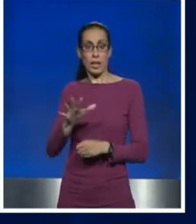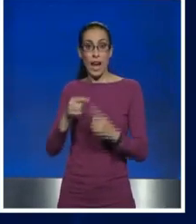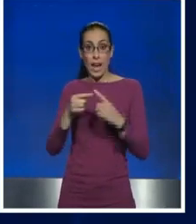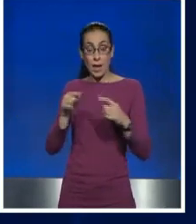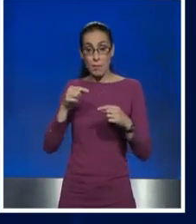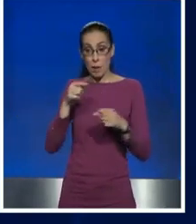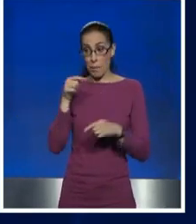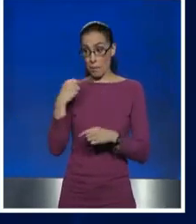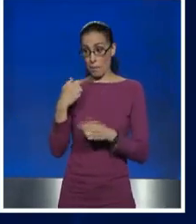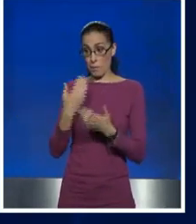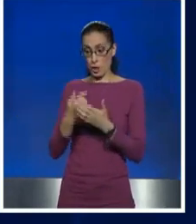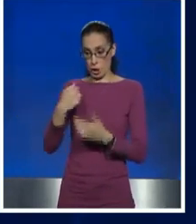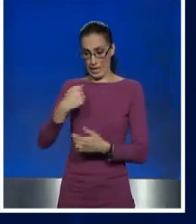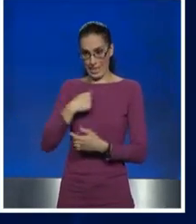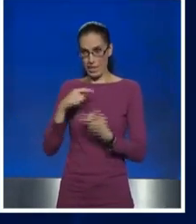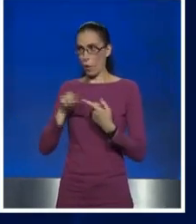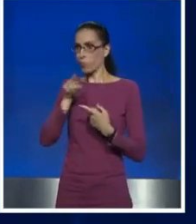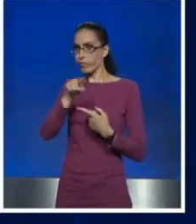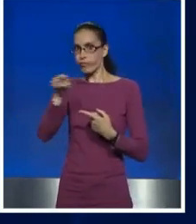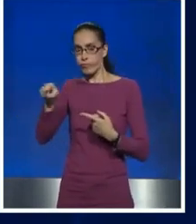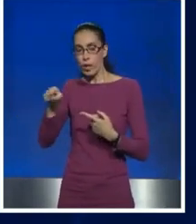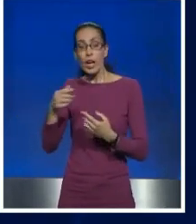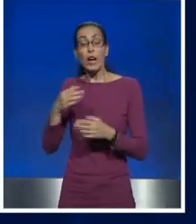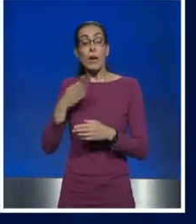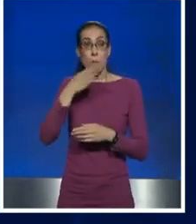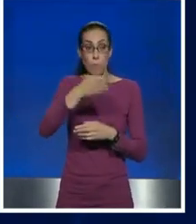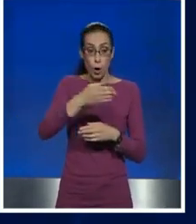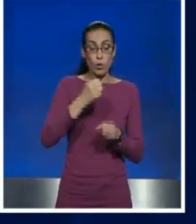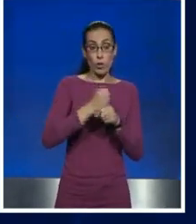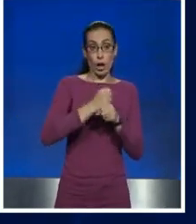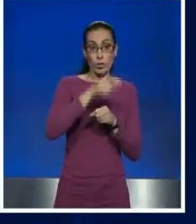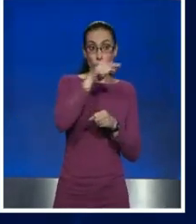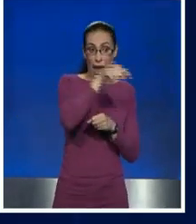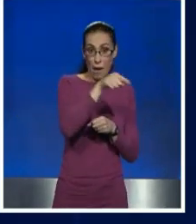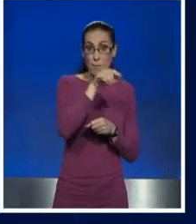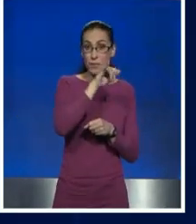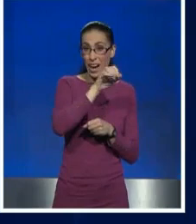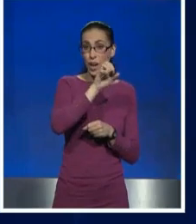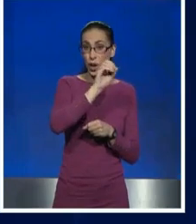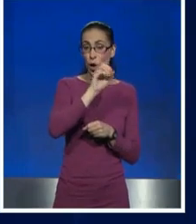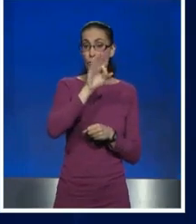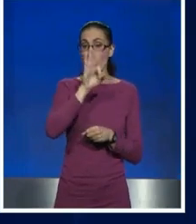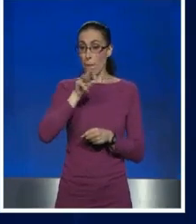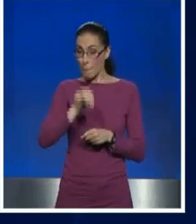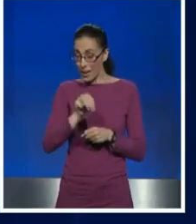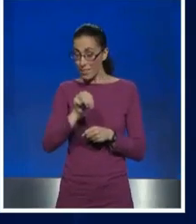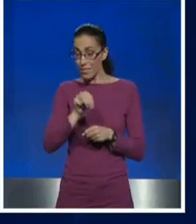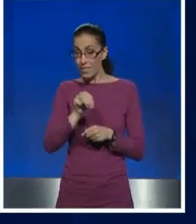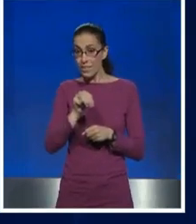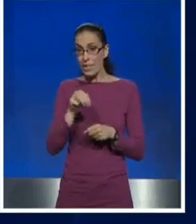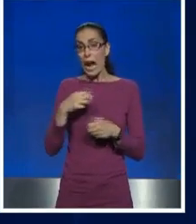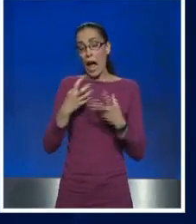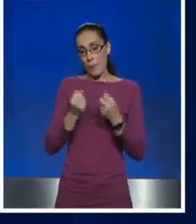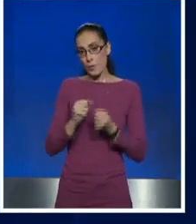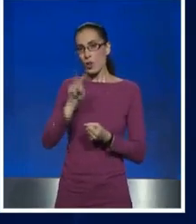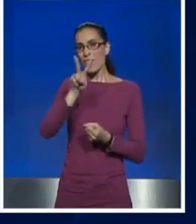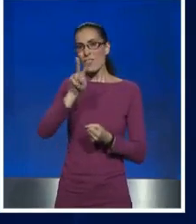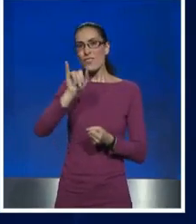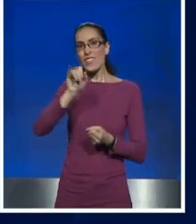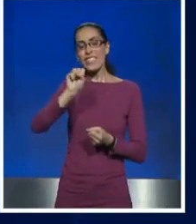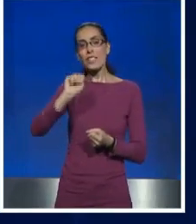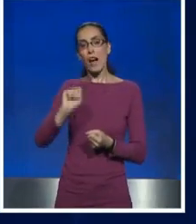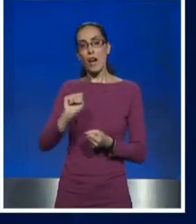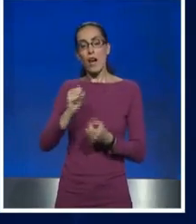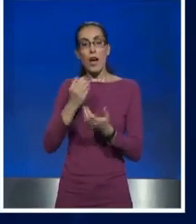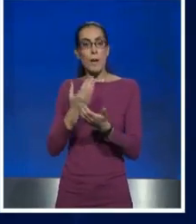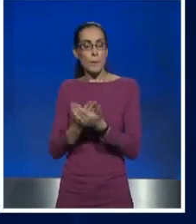inti mmorru naħdmu hemm għandna bżonn viża mill-gvern tagħhom u huma jiddeċidu min jidħol u joħroġ minn pajjiżhom.